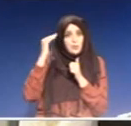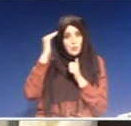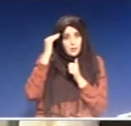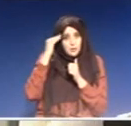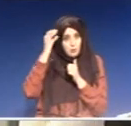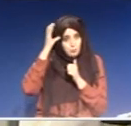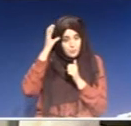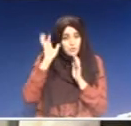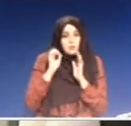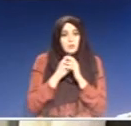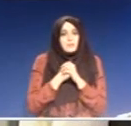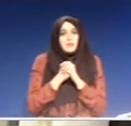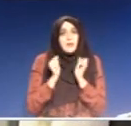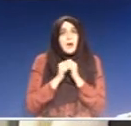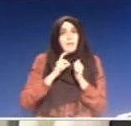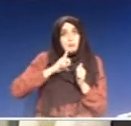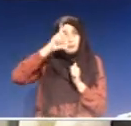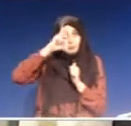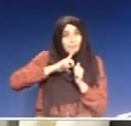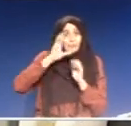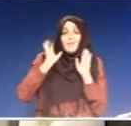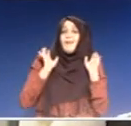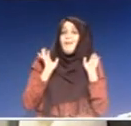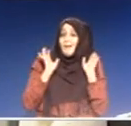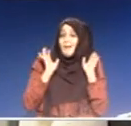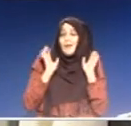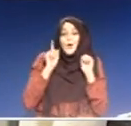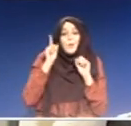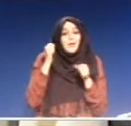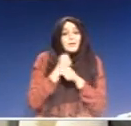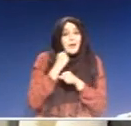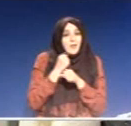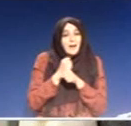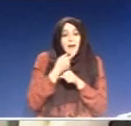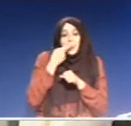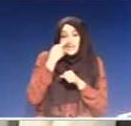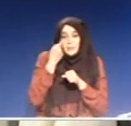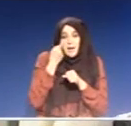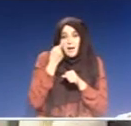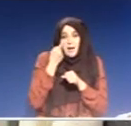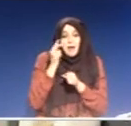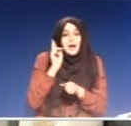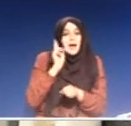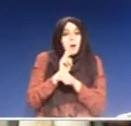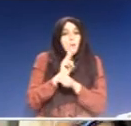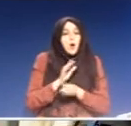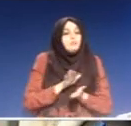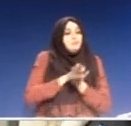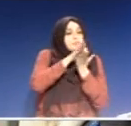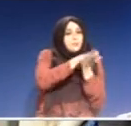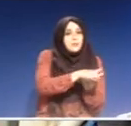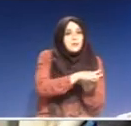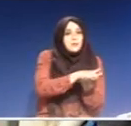نعم. بينه وبين ربي وبينه وبين ضميره أنجز خبرة يقدمها الى القضاء. هناك